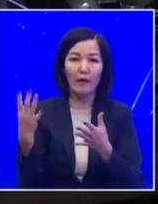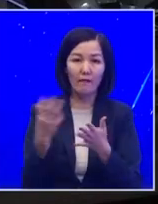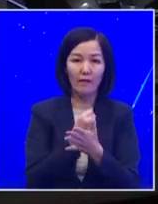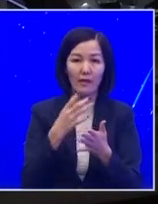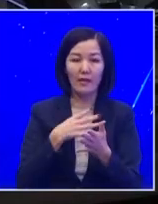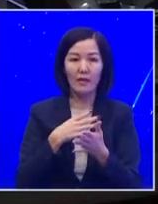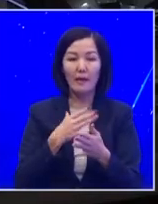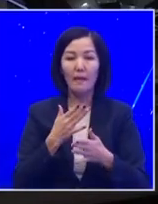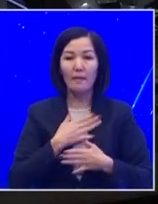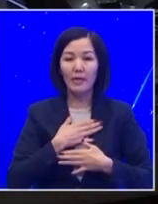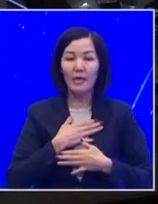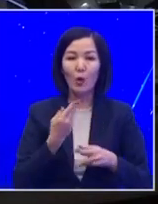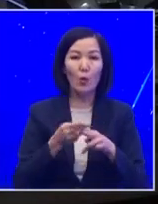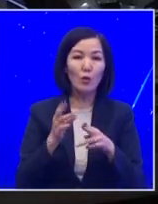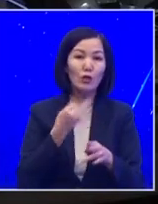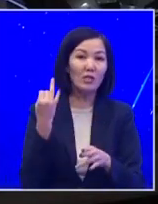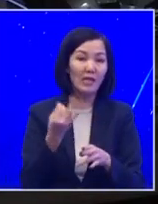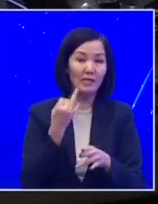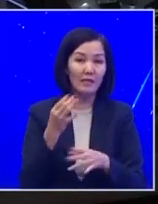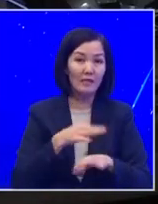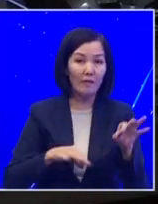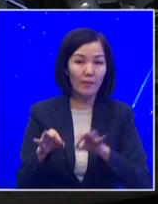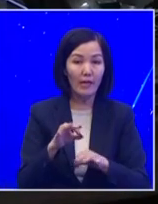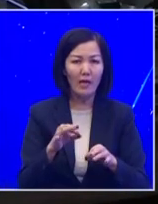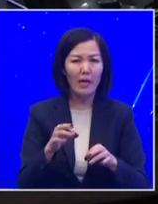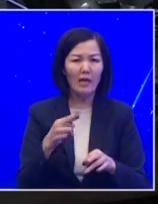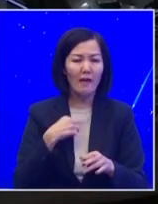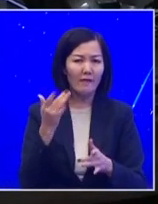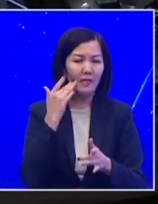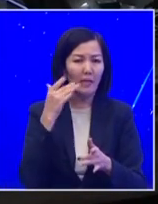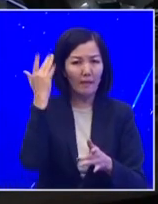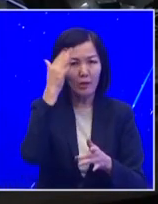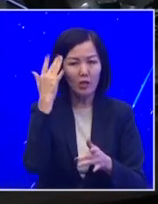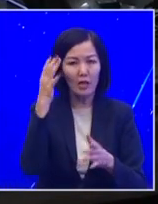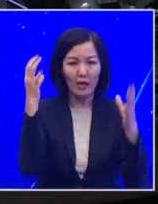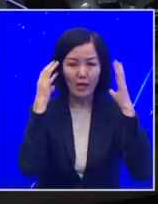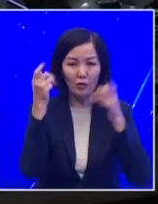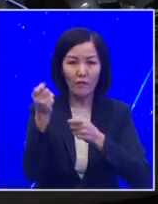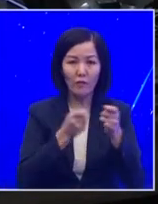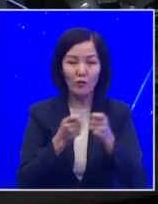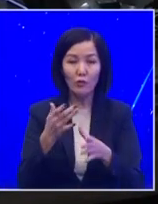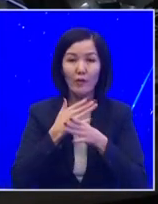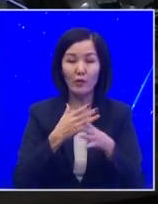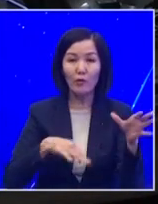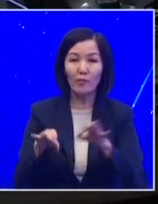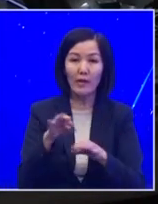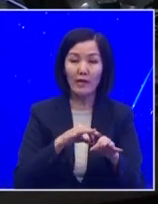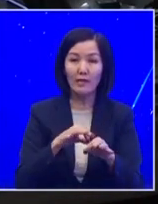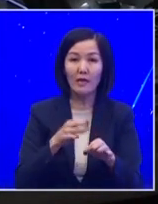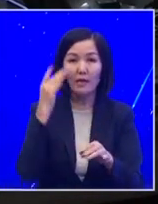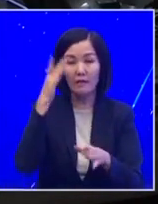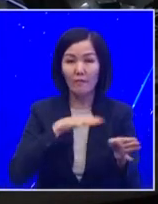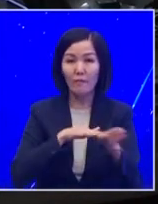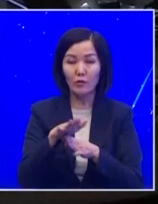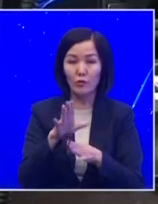очень заинтересовал этот проект. Я всегда мечтала быть радиоведущей, и благодаря этому проекту я